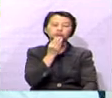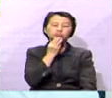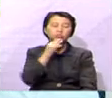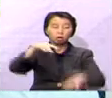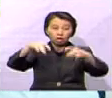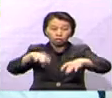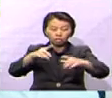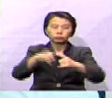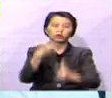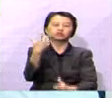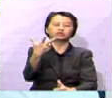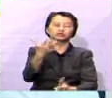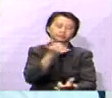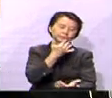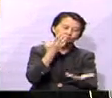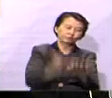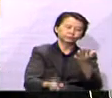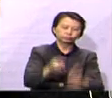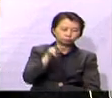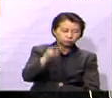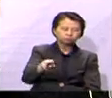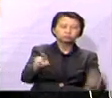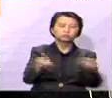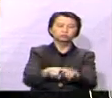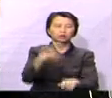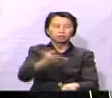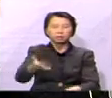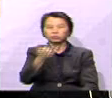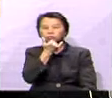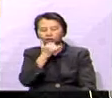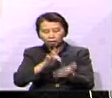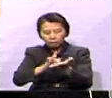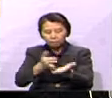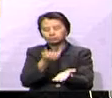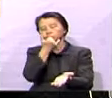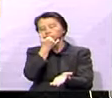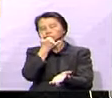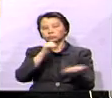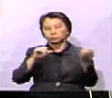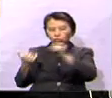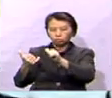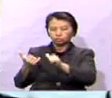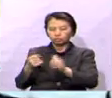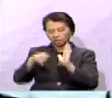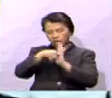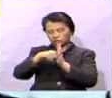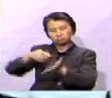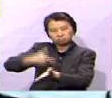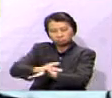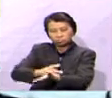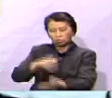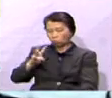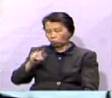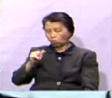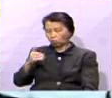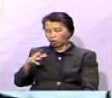March lalu ia disifatkan sebagai bahan terlarang yang serius oleh agensi anti doping dunia Wada